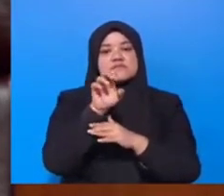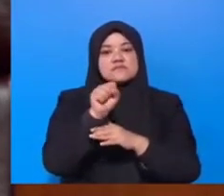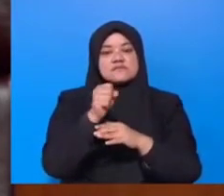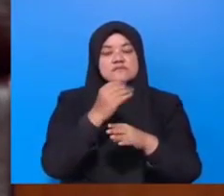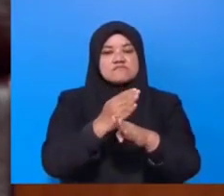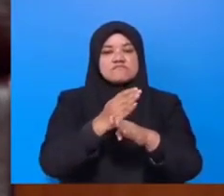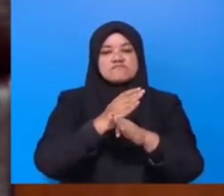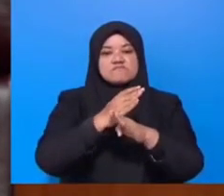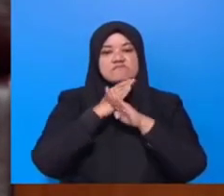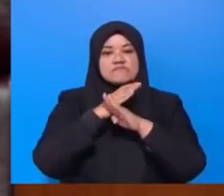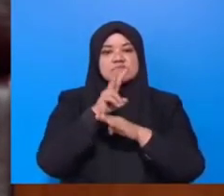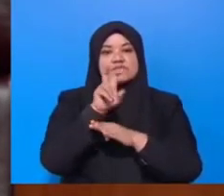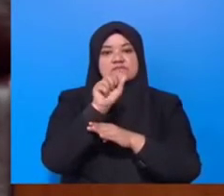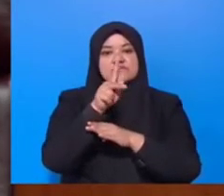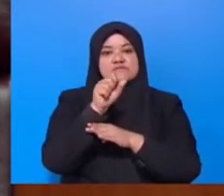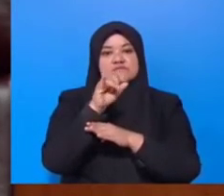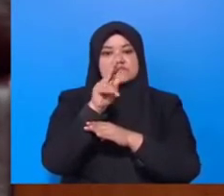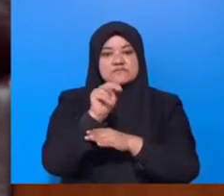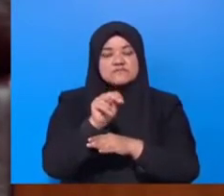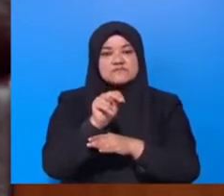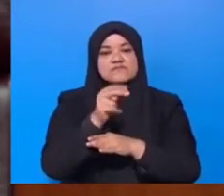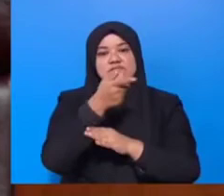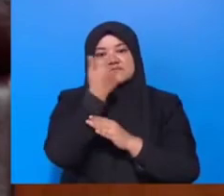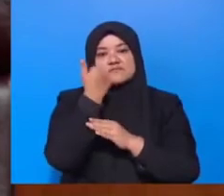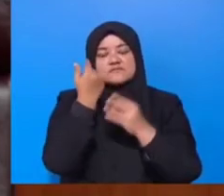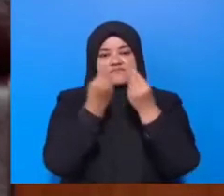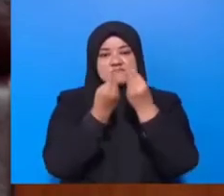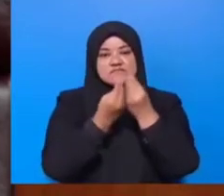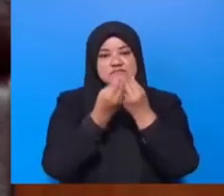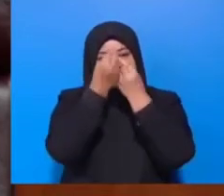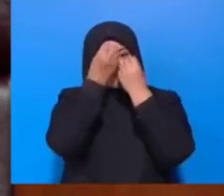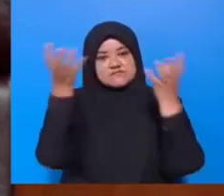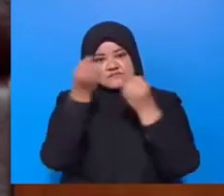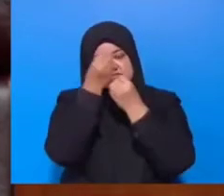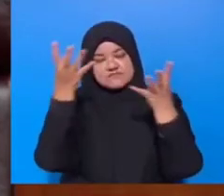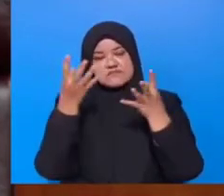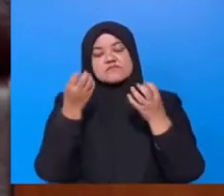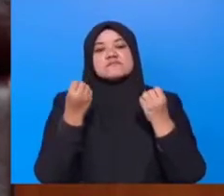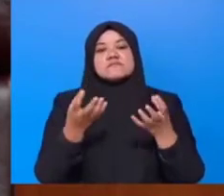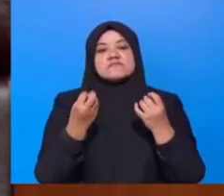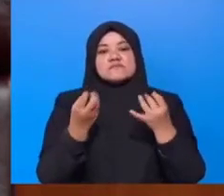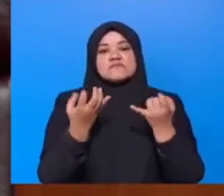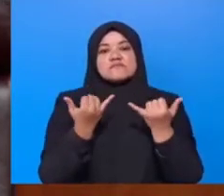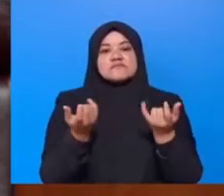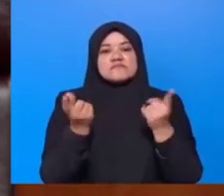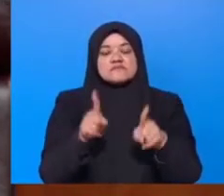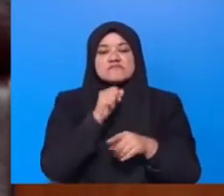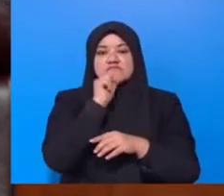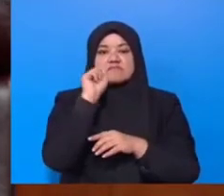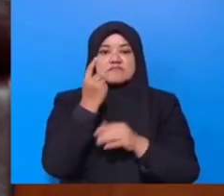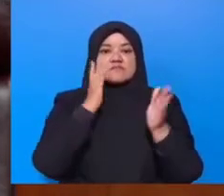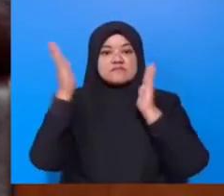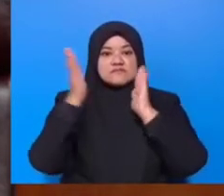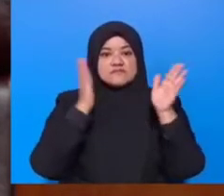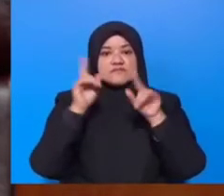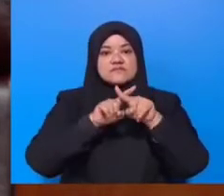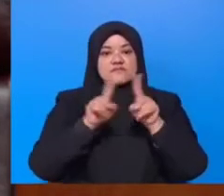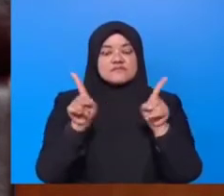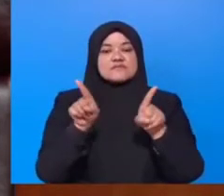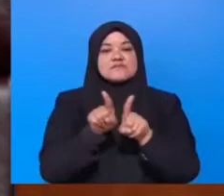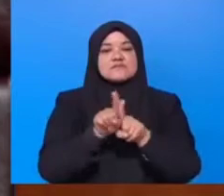flexin akibat dipengaruhi oleh lambatkan maklumat semakin leluasa bukan saja Indonesia